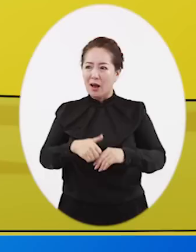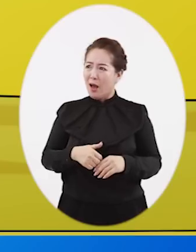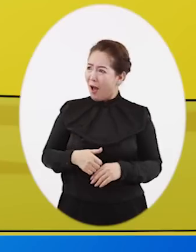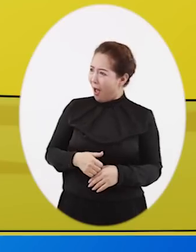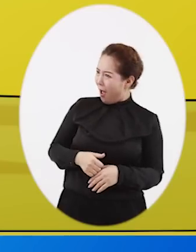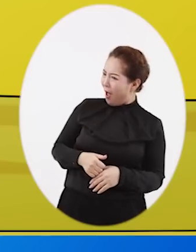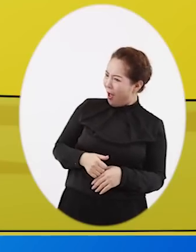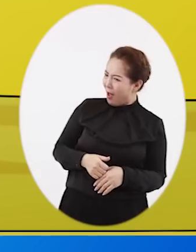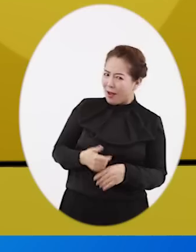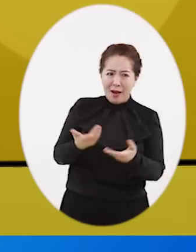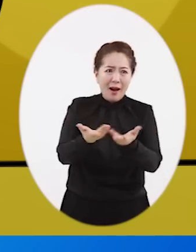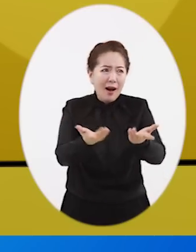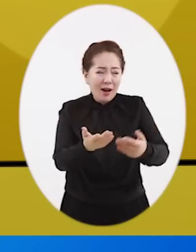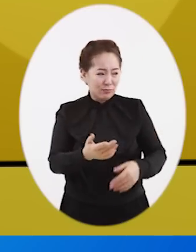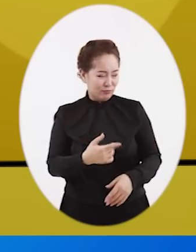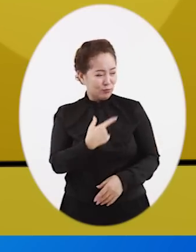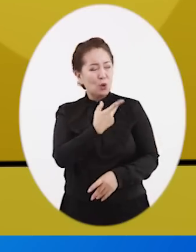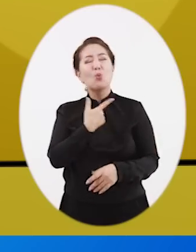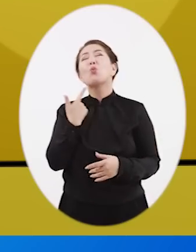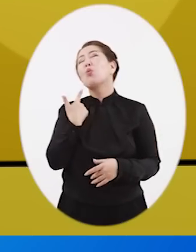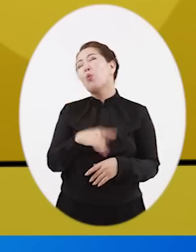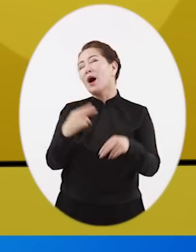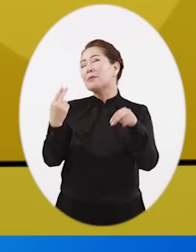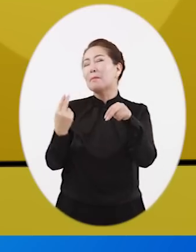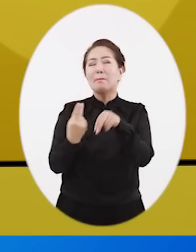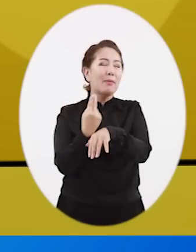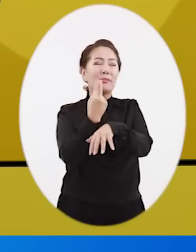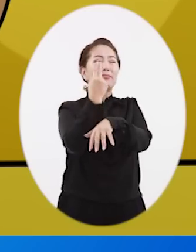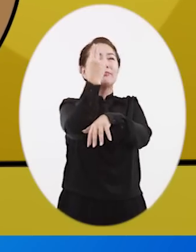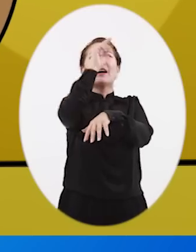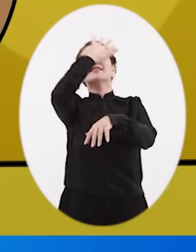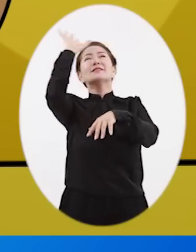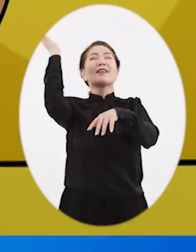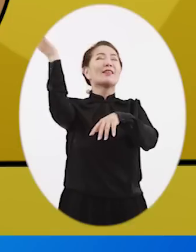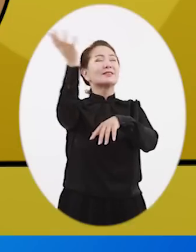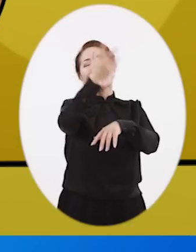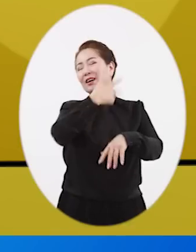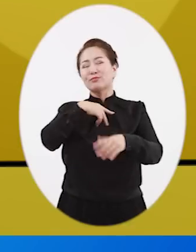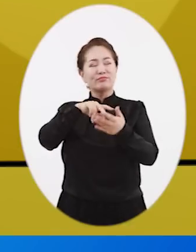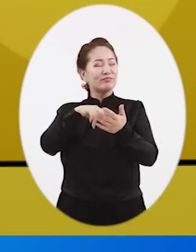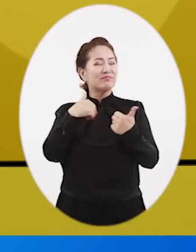Басраа чи хаана исэн гинэ? Би зүгээр л сансарт нисчихэд ирлээ тэхөө.